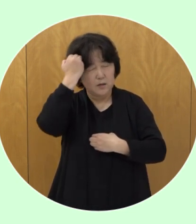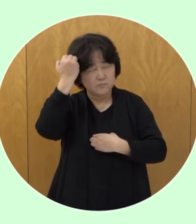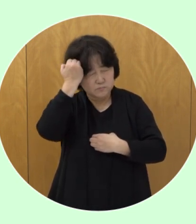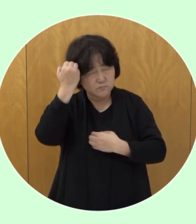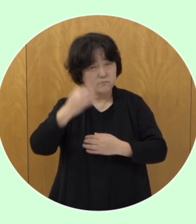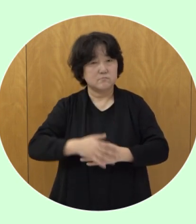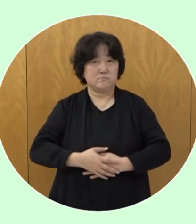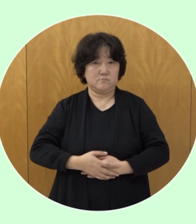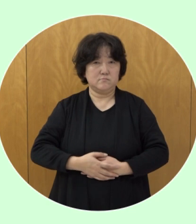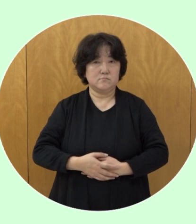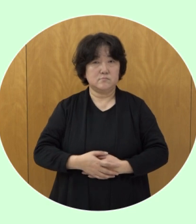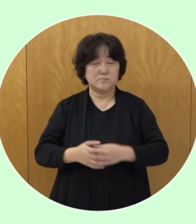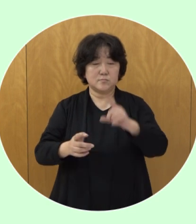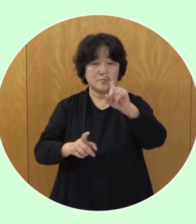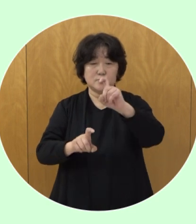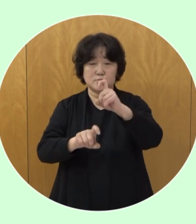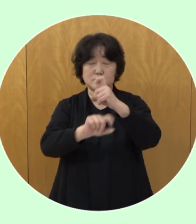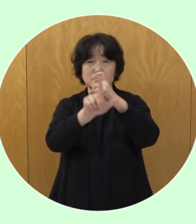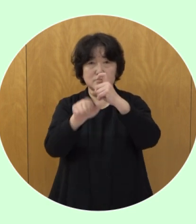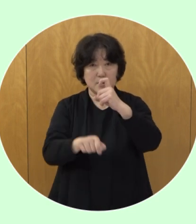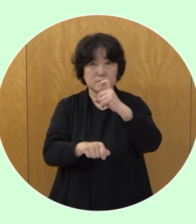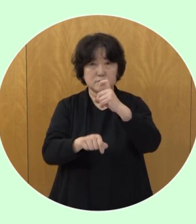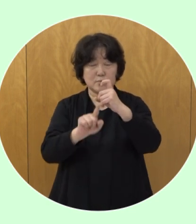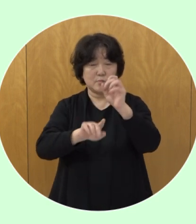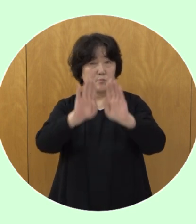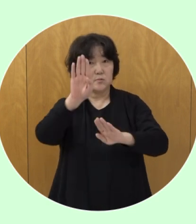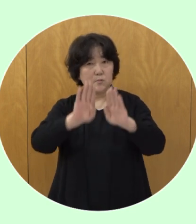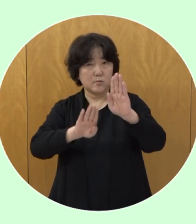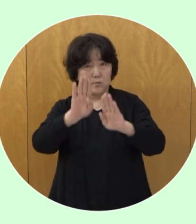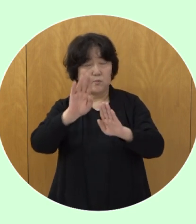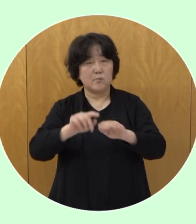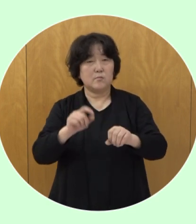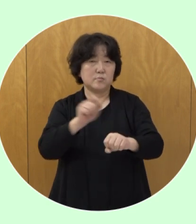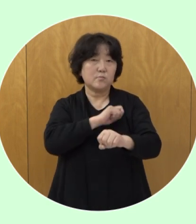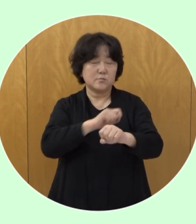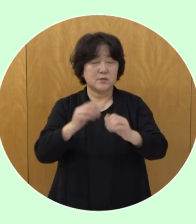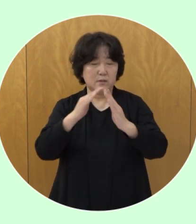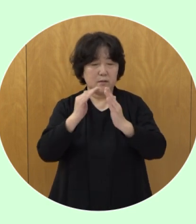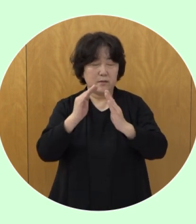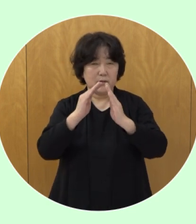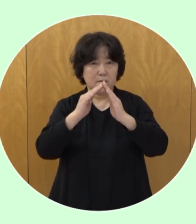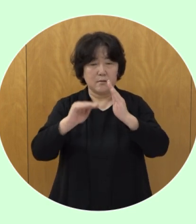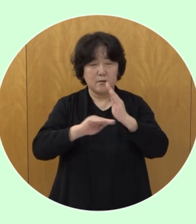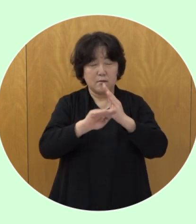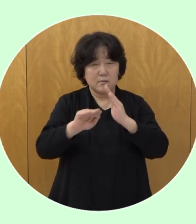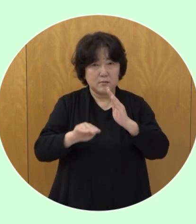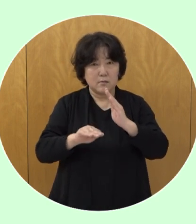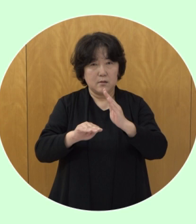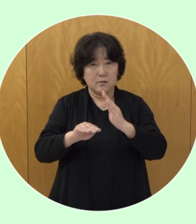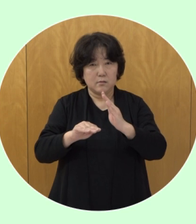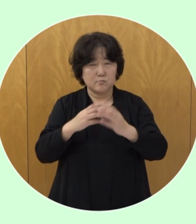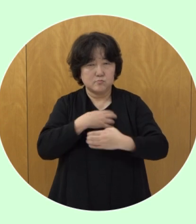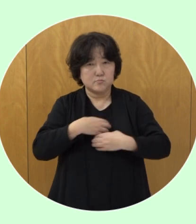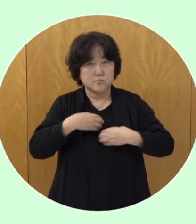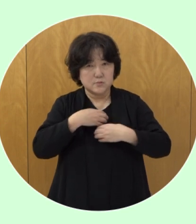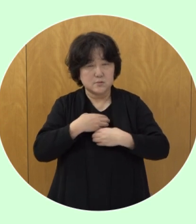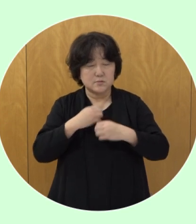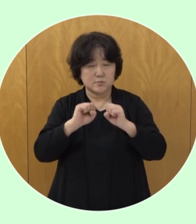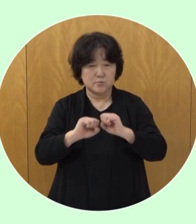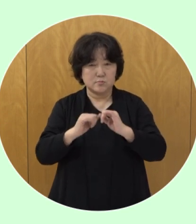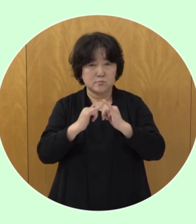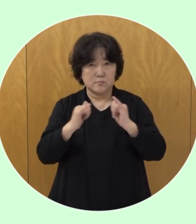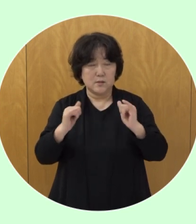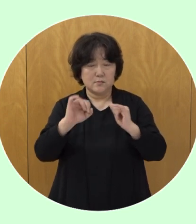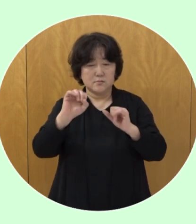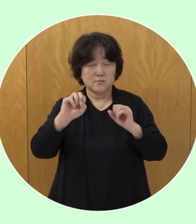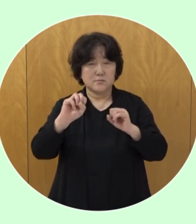先月にはこうした状況を踏まえまして、特に家計への影響が大きい住民税